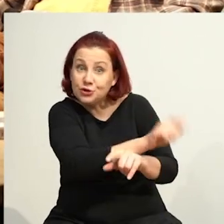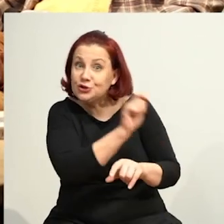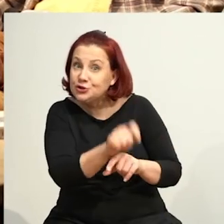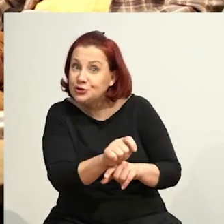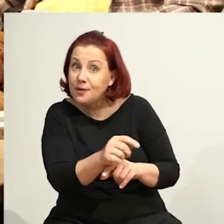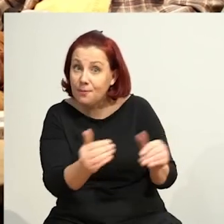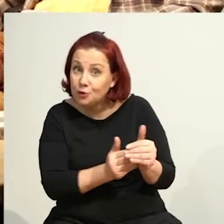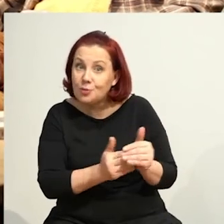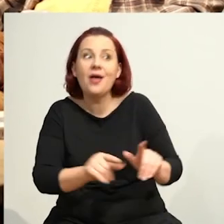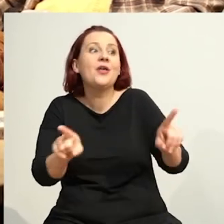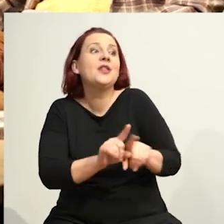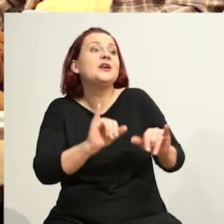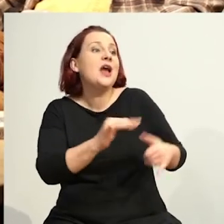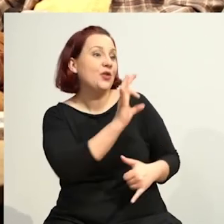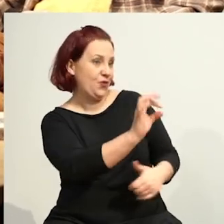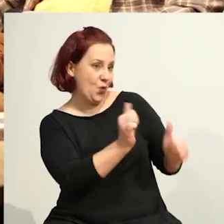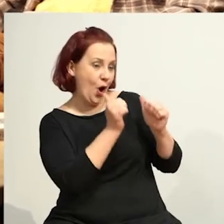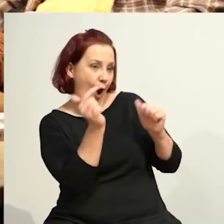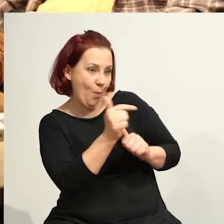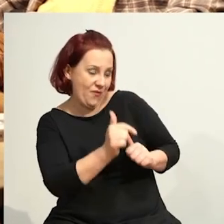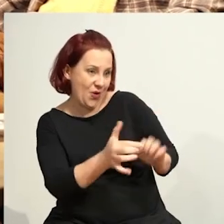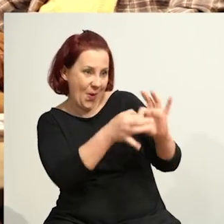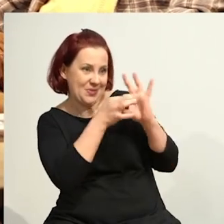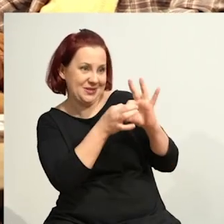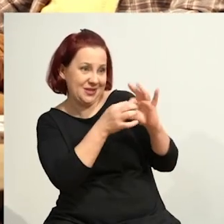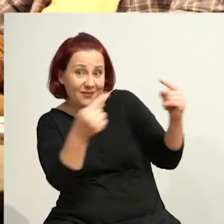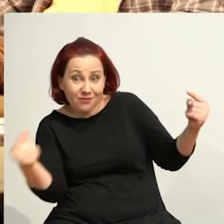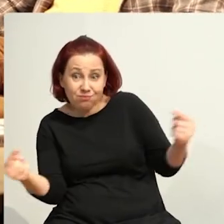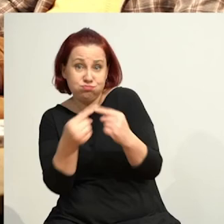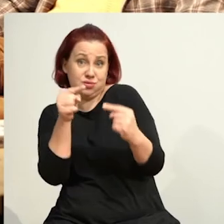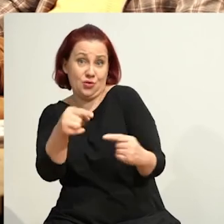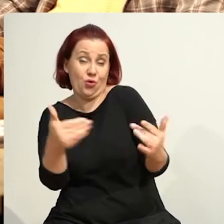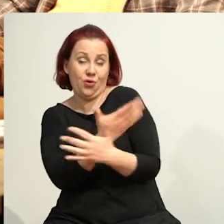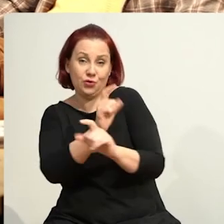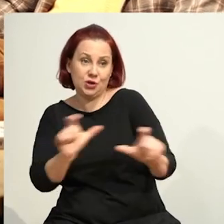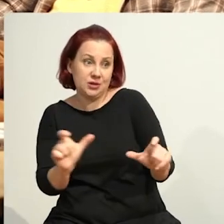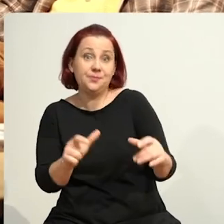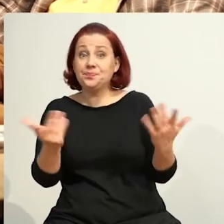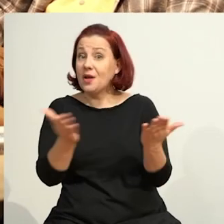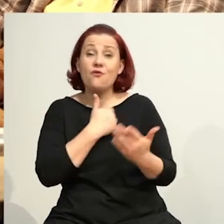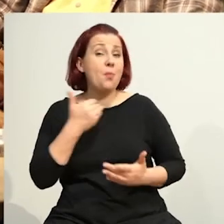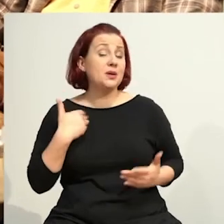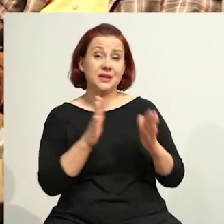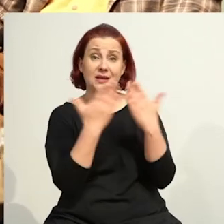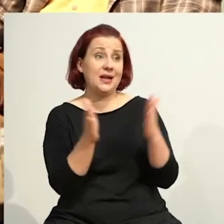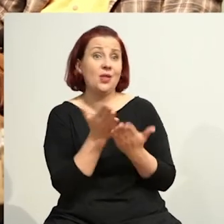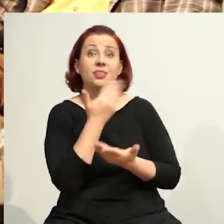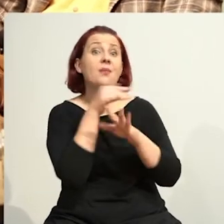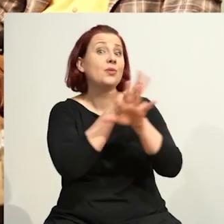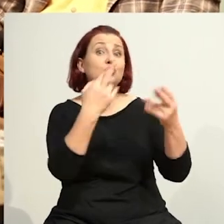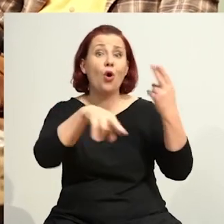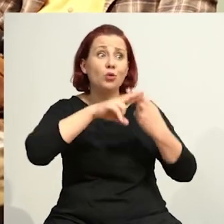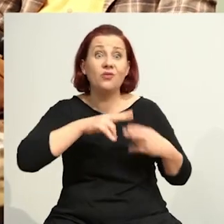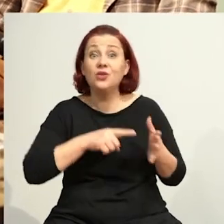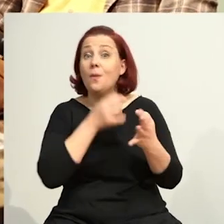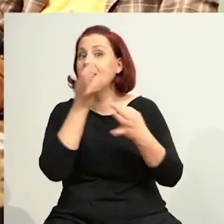wreszcie, jakie obowiązki ma chrześcijanin wobec nowoczesności? My wcale w polskiej literaturze nie mamy za dużo odpowiedzi na tego typu